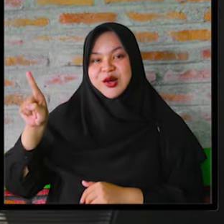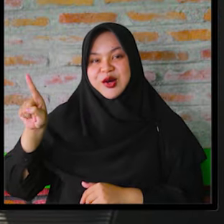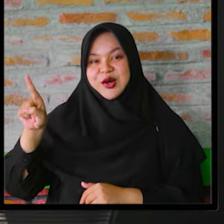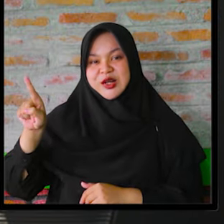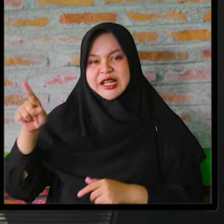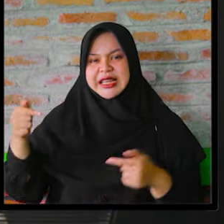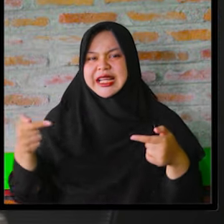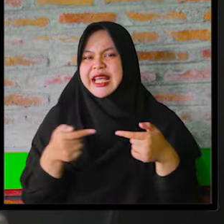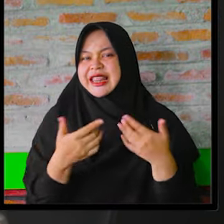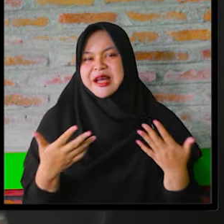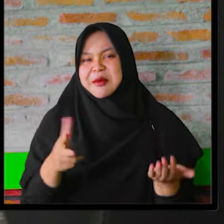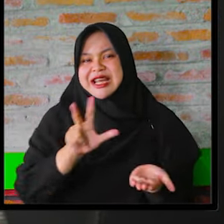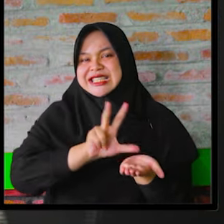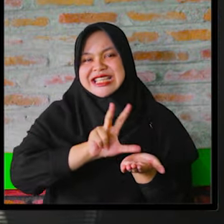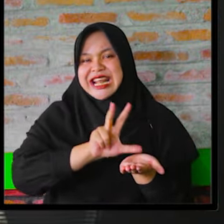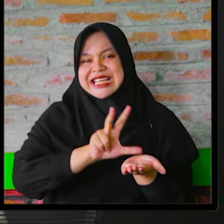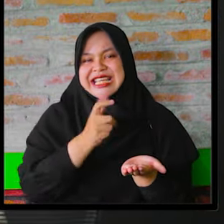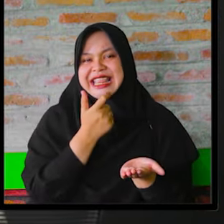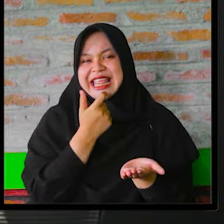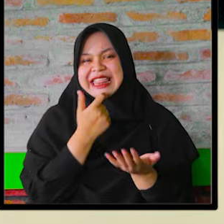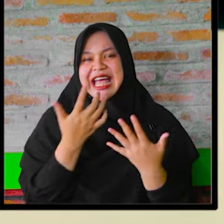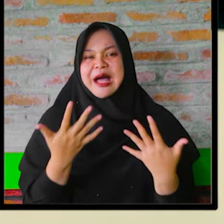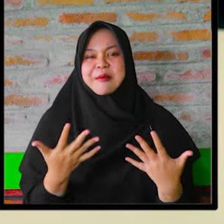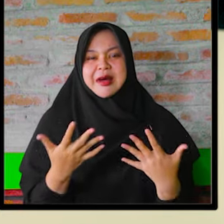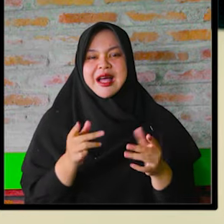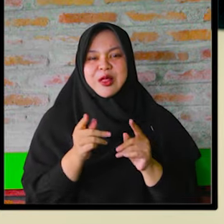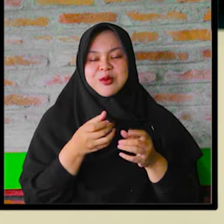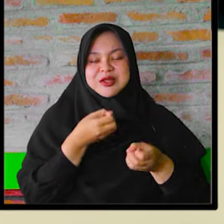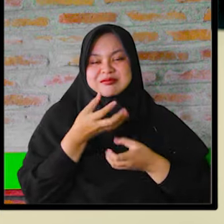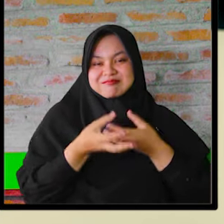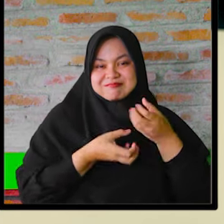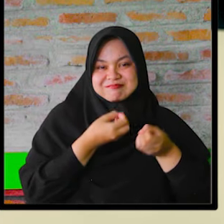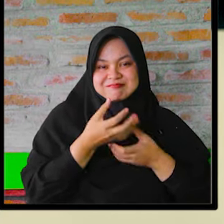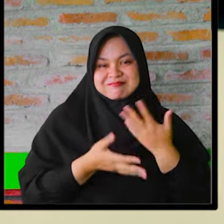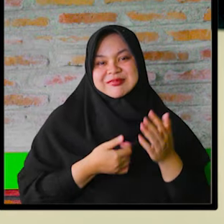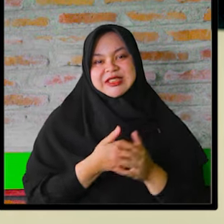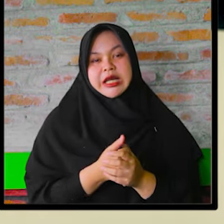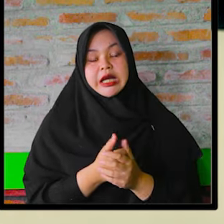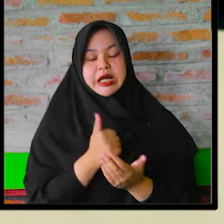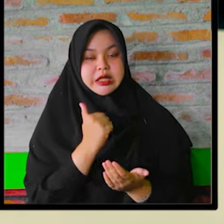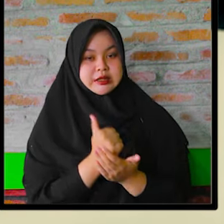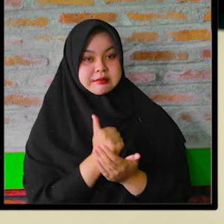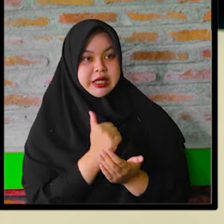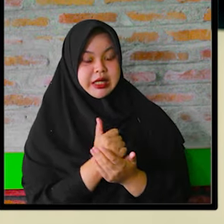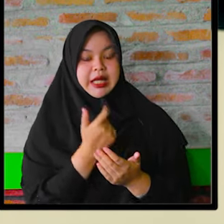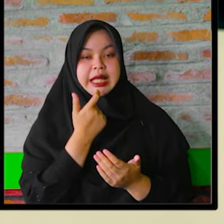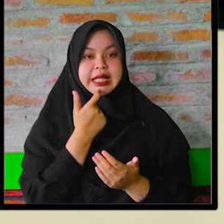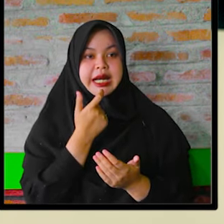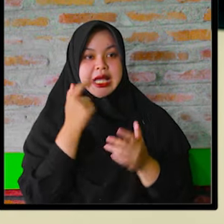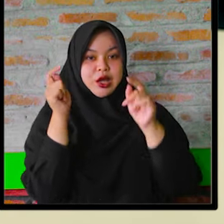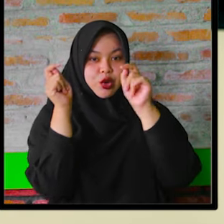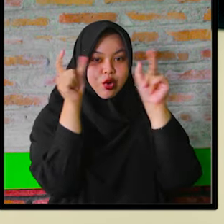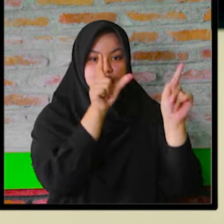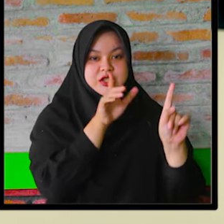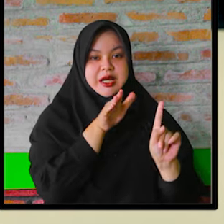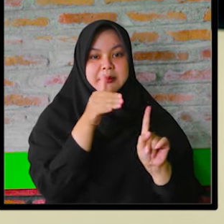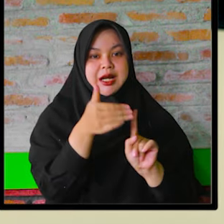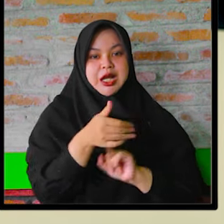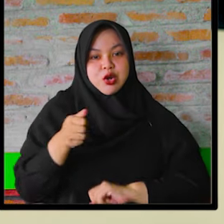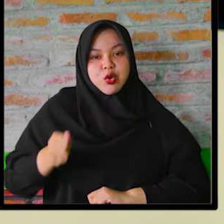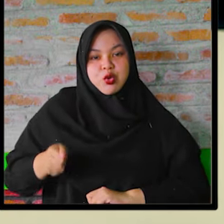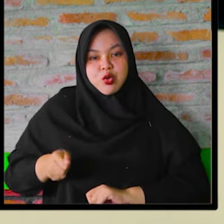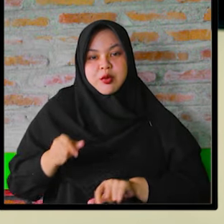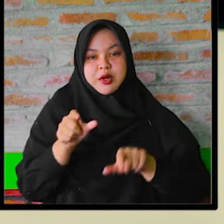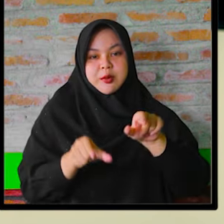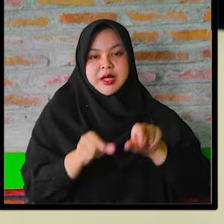disertasinya kalau boleh di-share kepada sobat inklusi sebenarnya terkait dengan ee konsep perlindungan hukum bagi penyandang